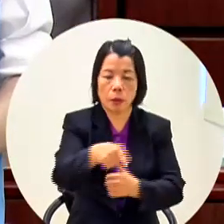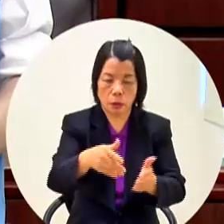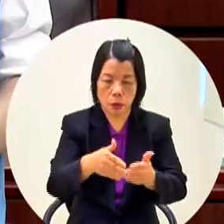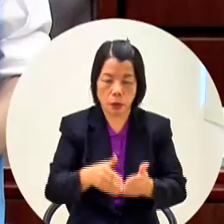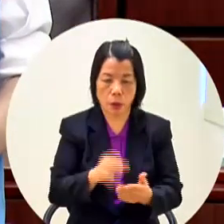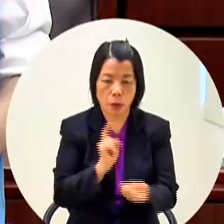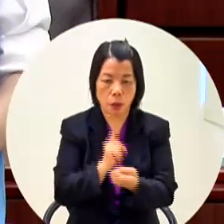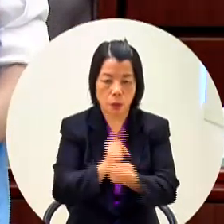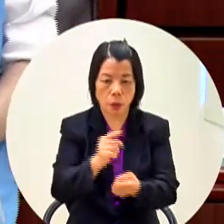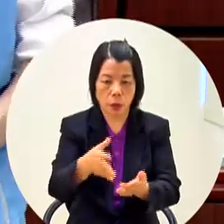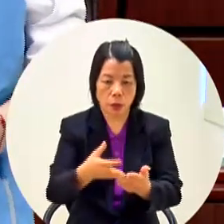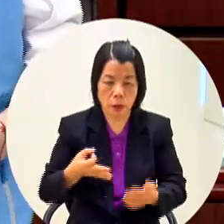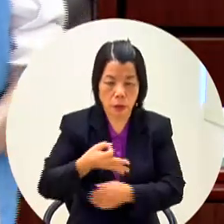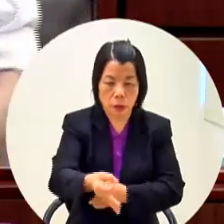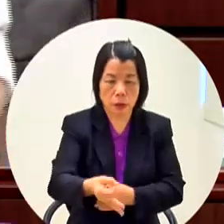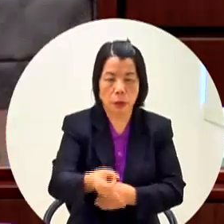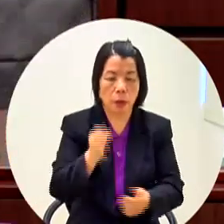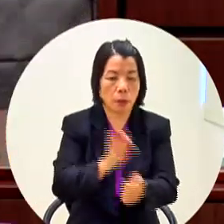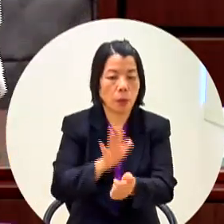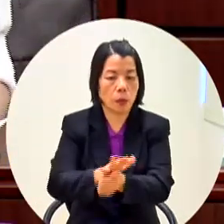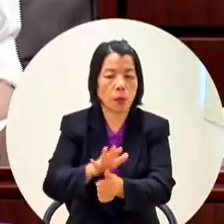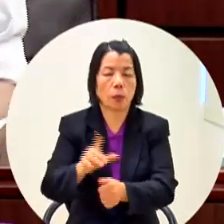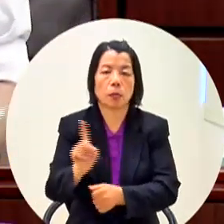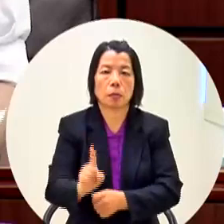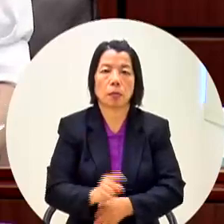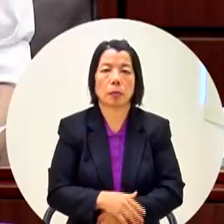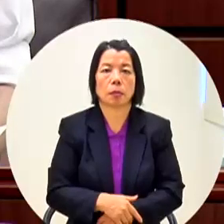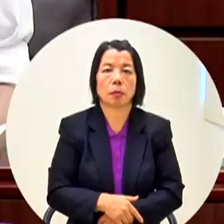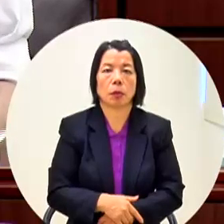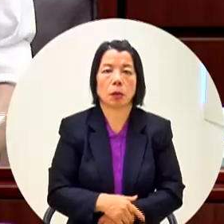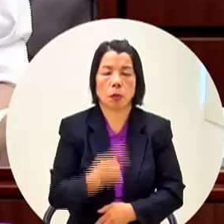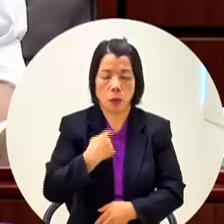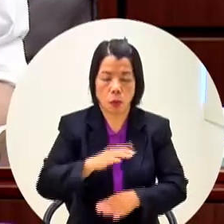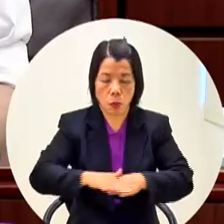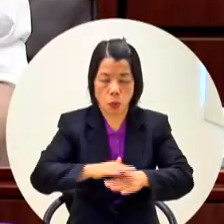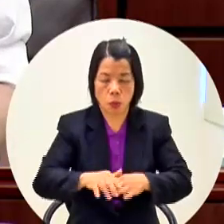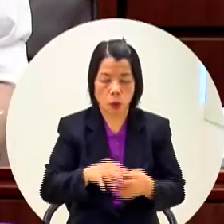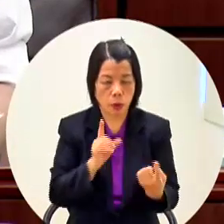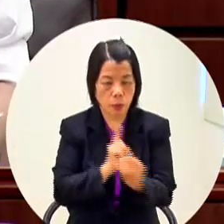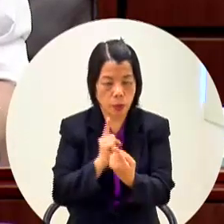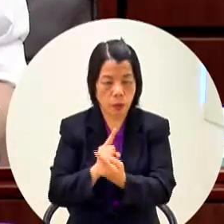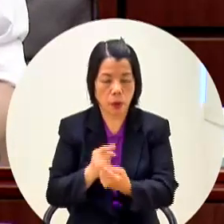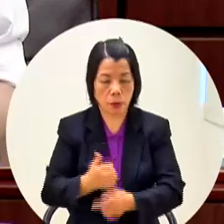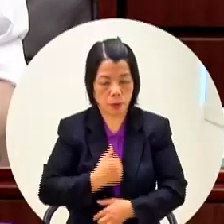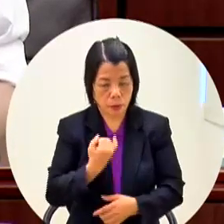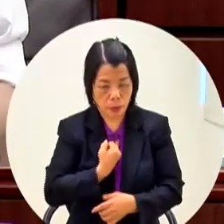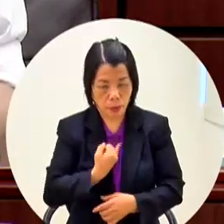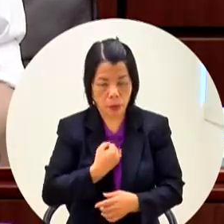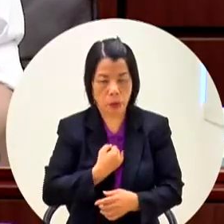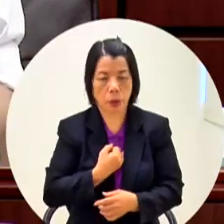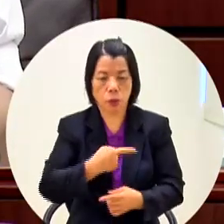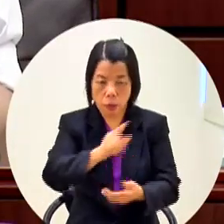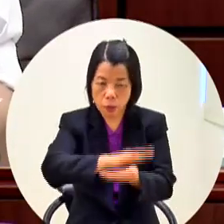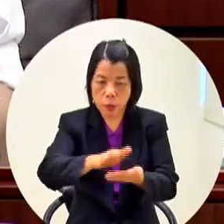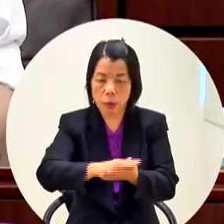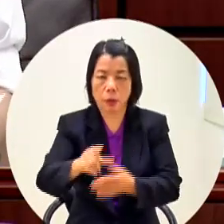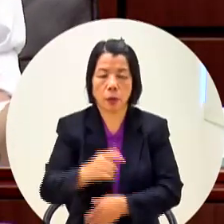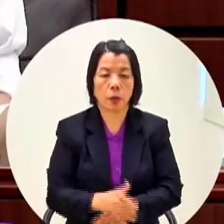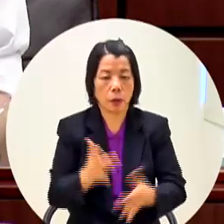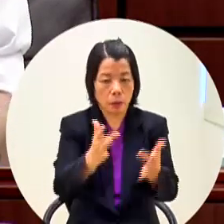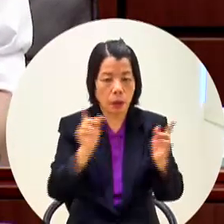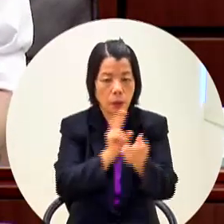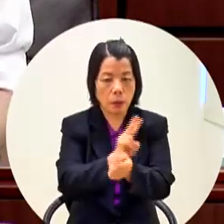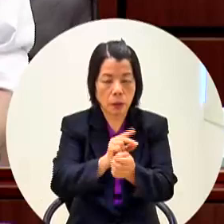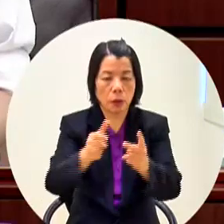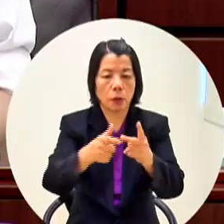再调度多少钱，这一点我们也愿意，我们来面对谦虚面对这个问题，帮茂林区甚至包括桃园跟纳马